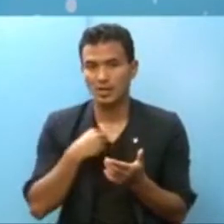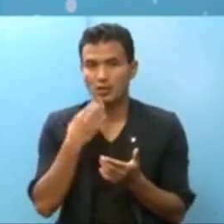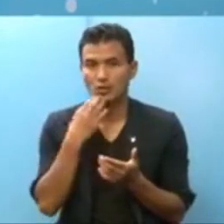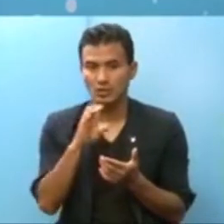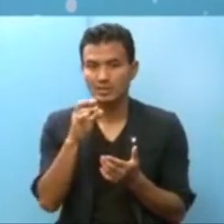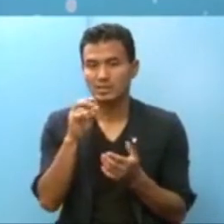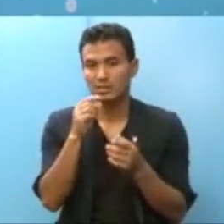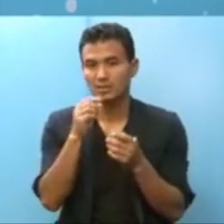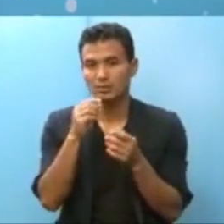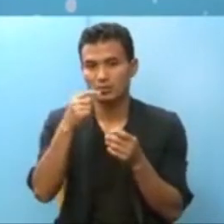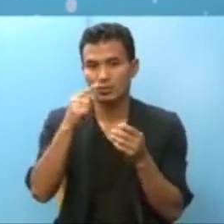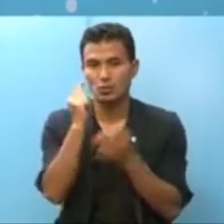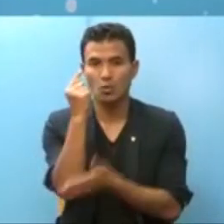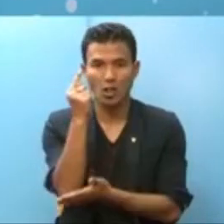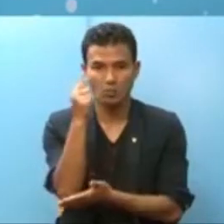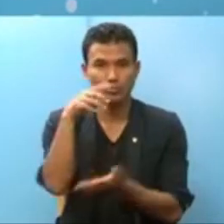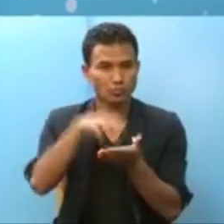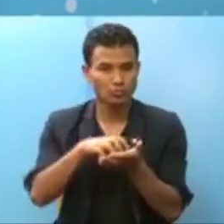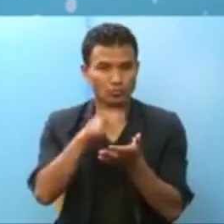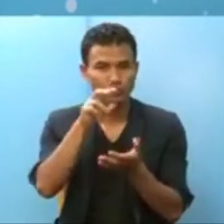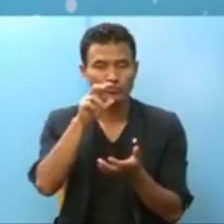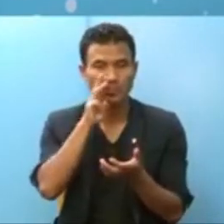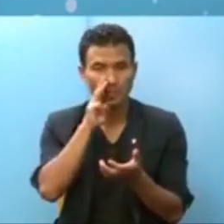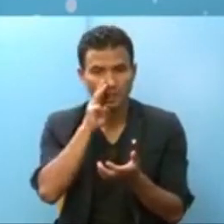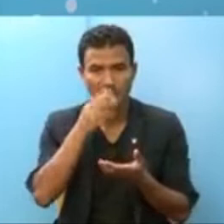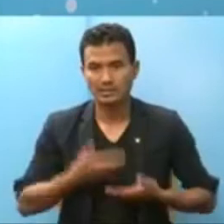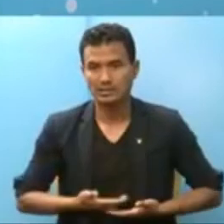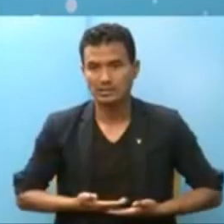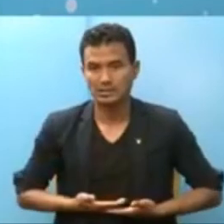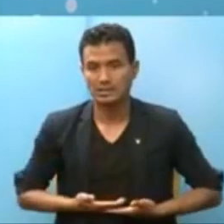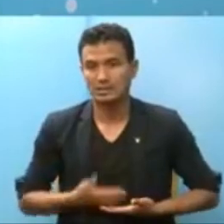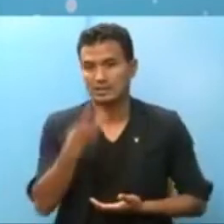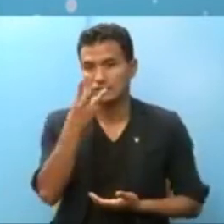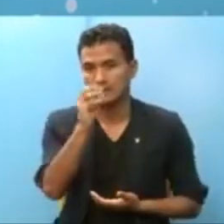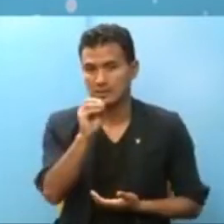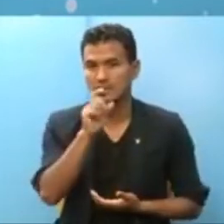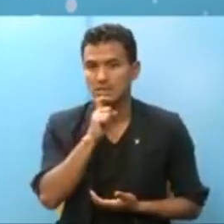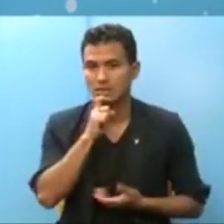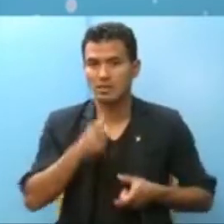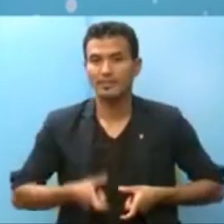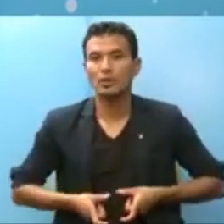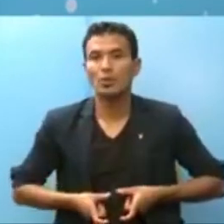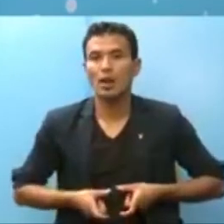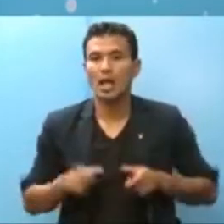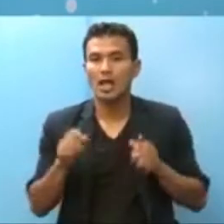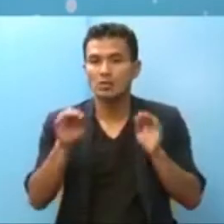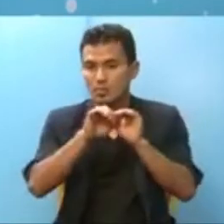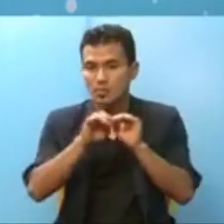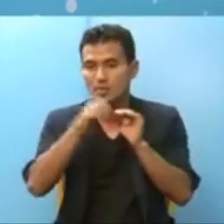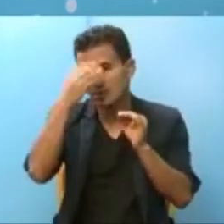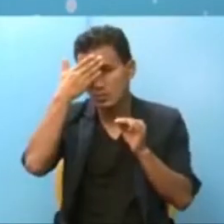सिच्चन अस्पताल कोहलपूर मां 2077 जेट तीस गते मिरगवला संबंधी समय से